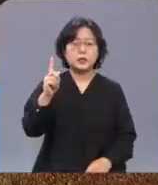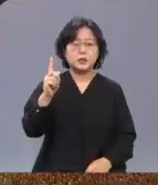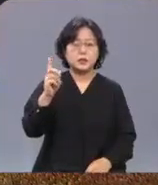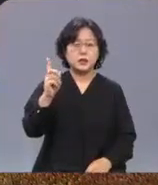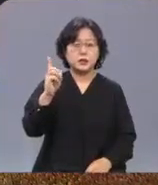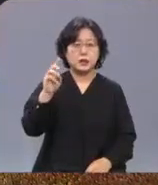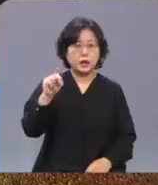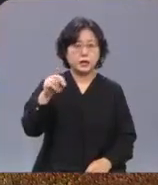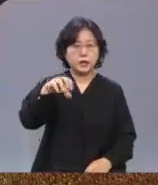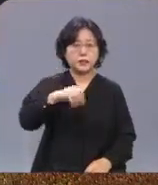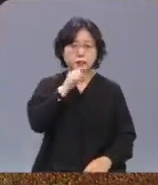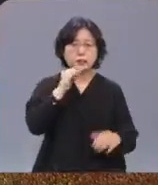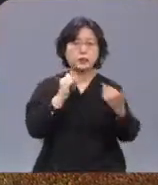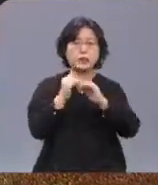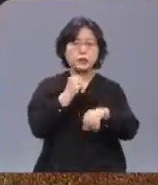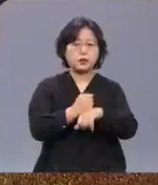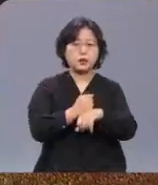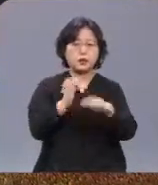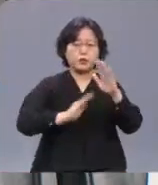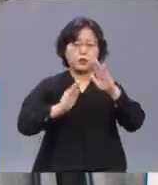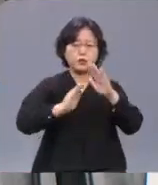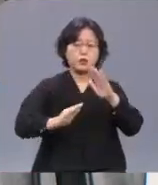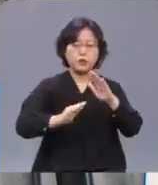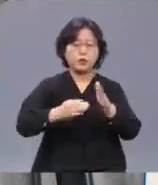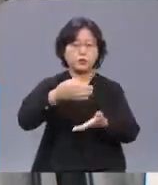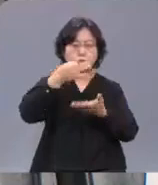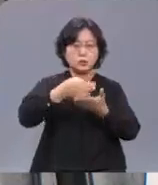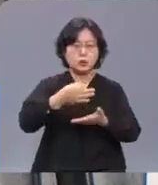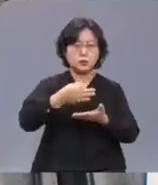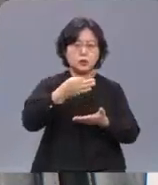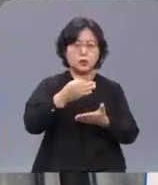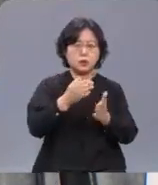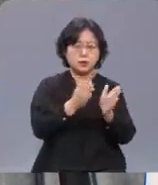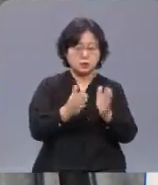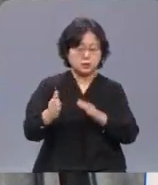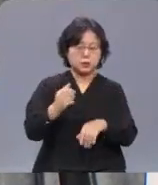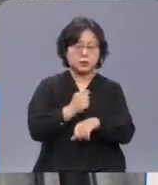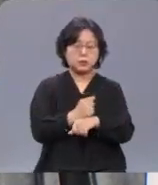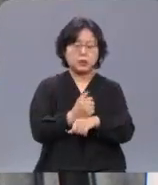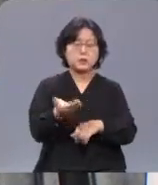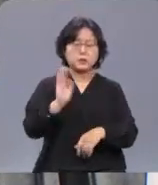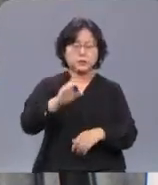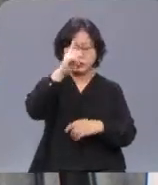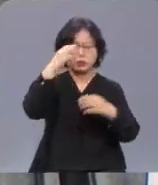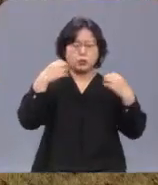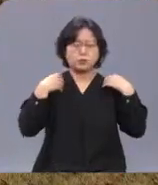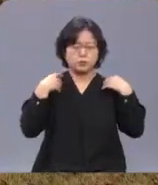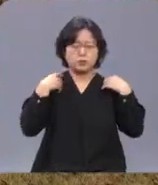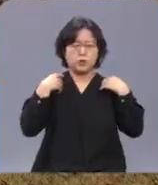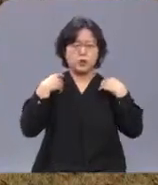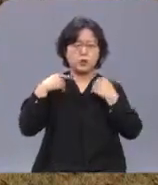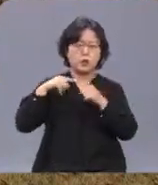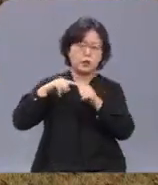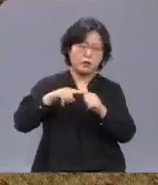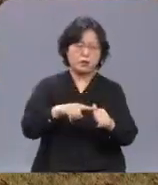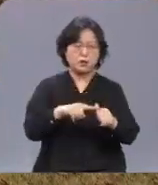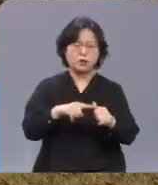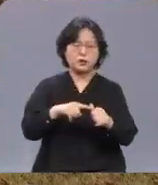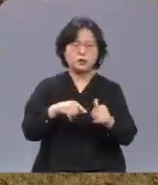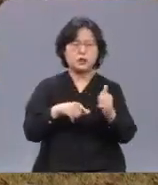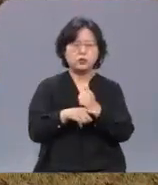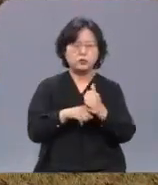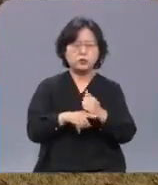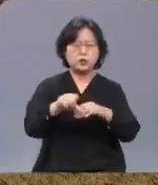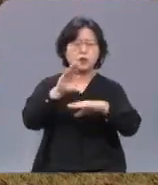앞에서 기자회견을 열고 공공기관 자산 효율화로 포장했지만 정부가 YTN 매각을 밀어붙이는 진짜 의도는